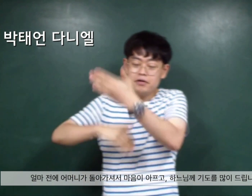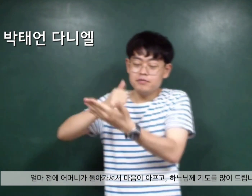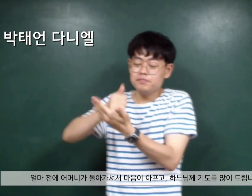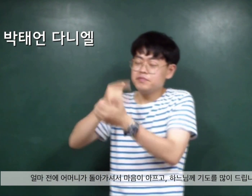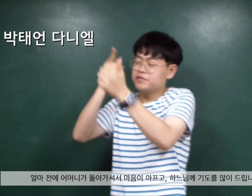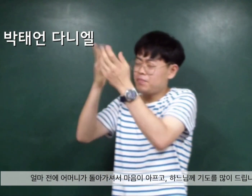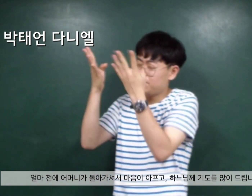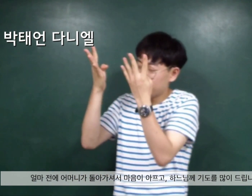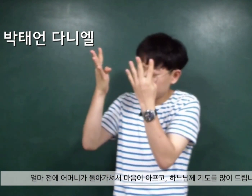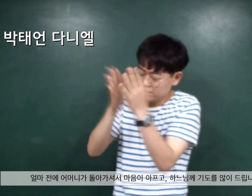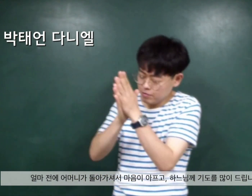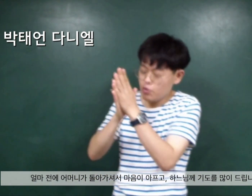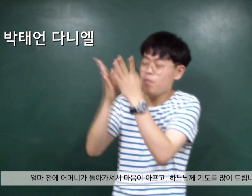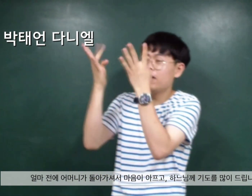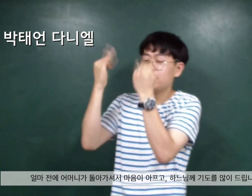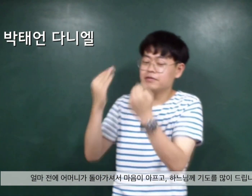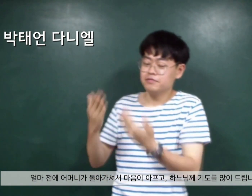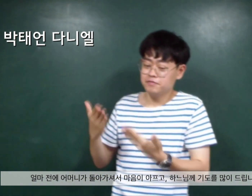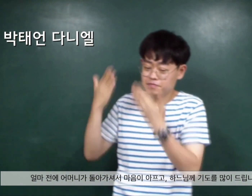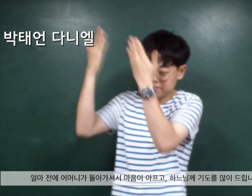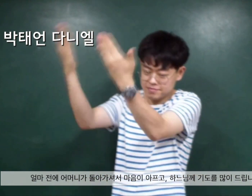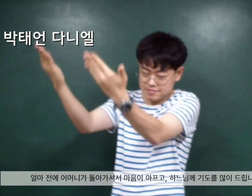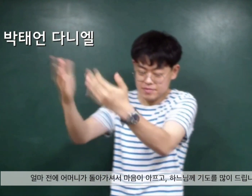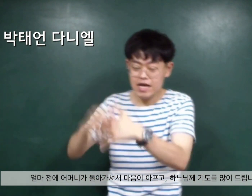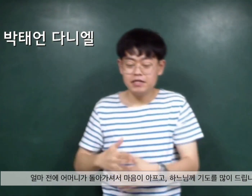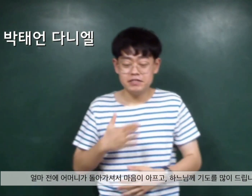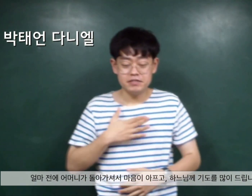아프고 하느님께 기도를 많이 드립니다.